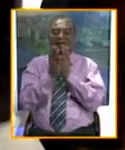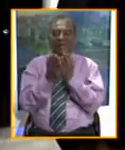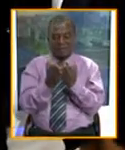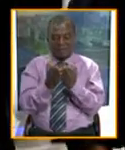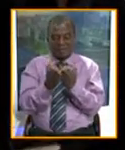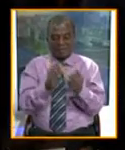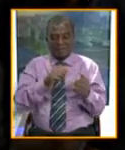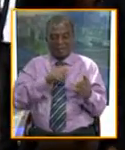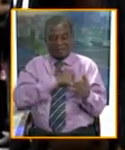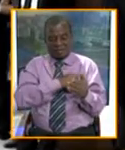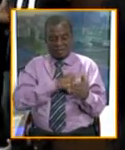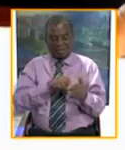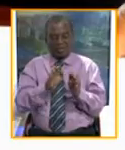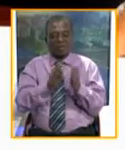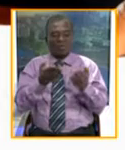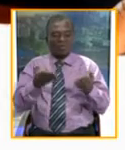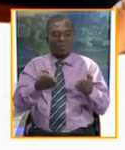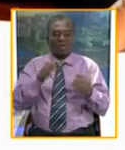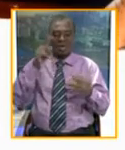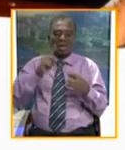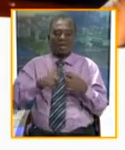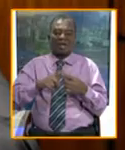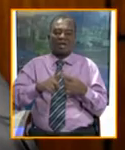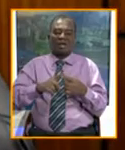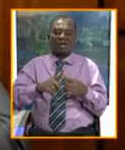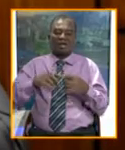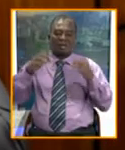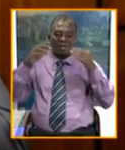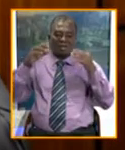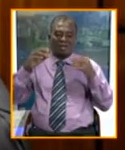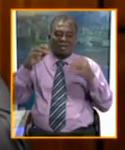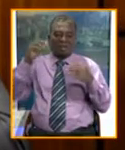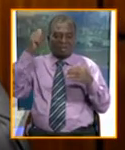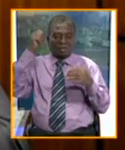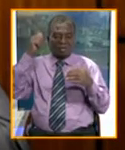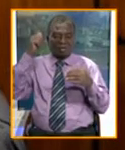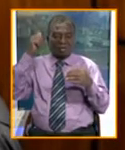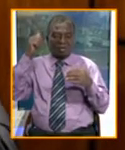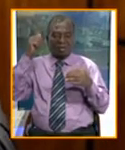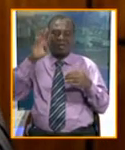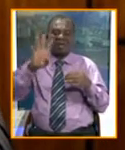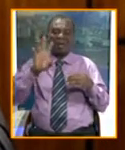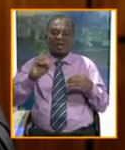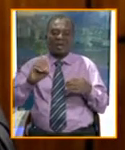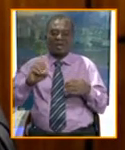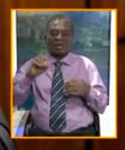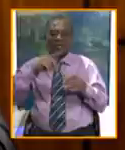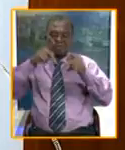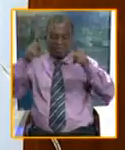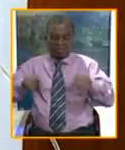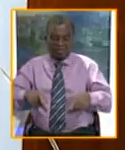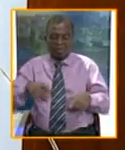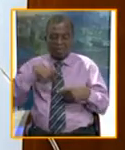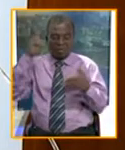a été ouvert à la chancellerie de Côte d'Ivoire par l'ambassadeur Timoko Moriko. Une quarantaine de personnalités ont signé ce livre et